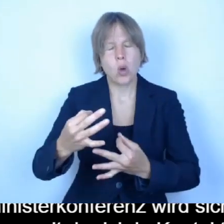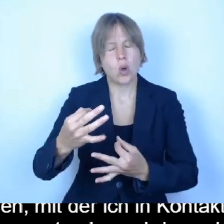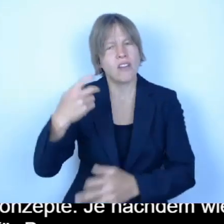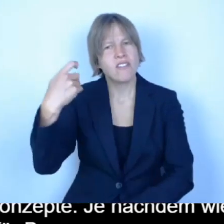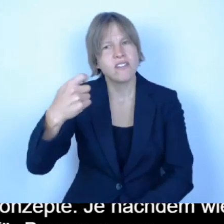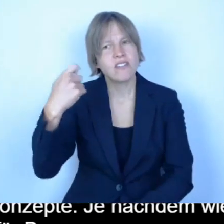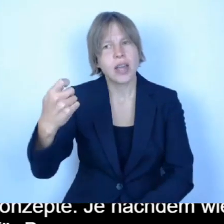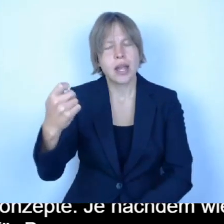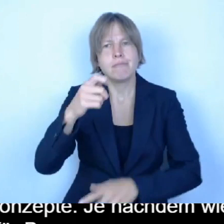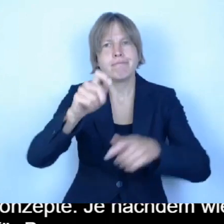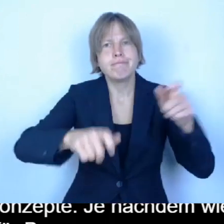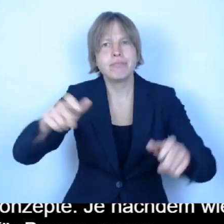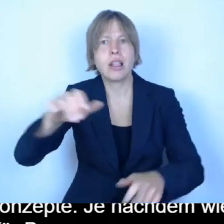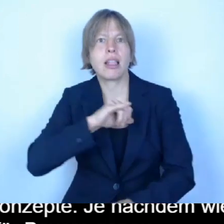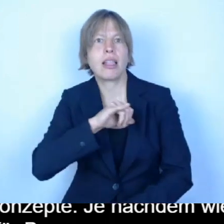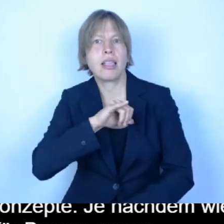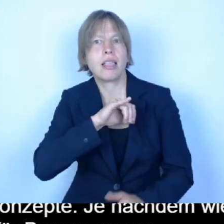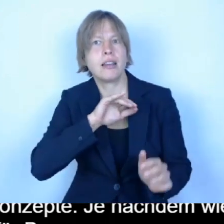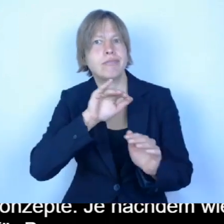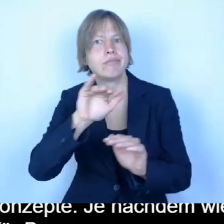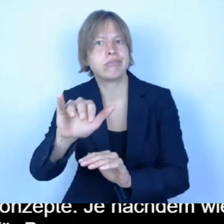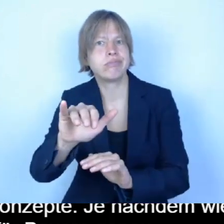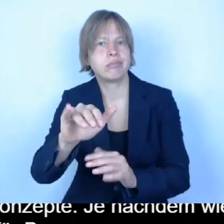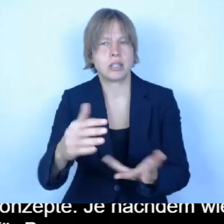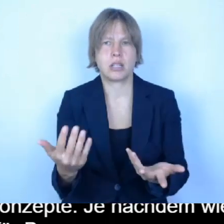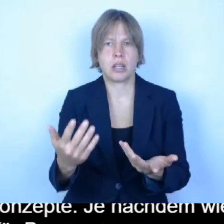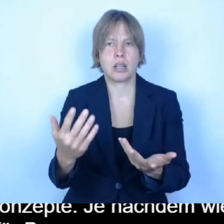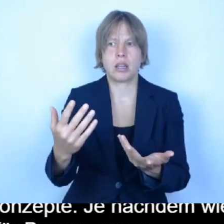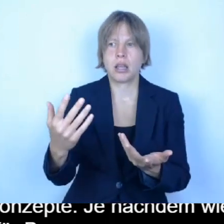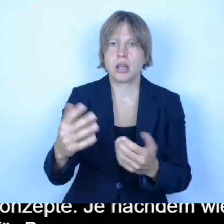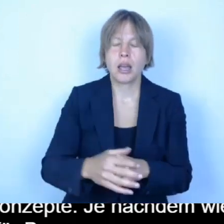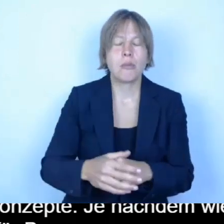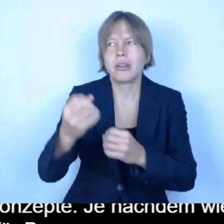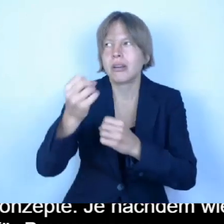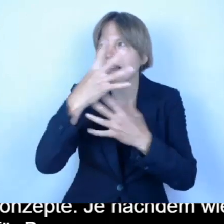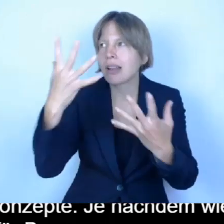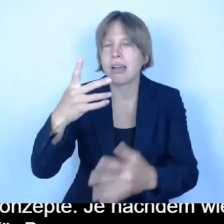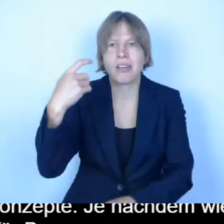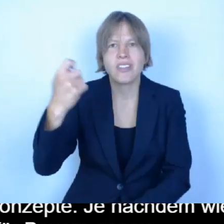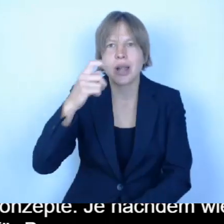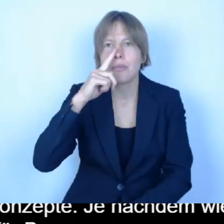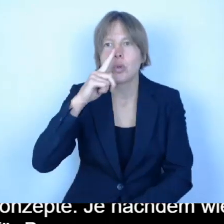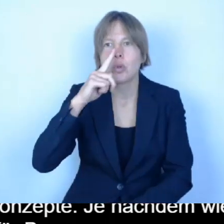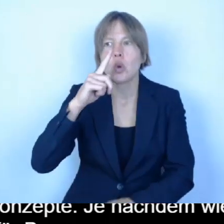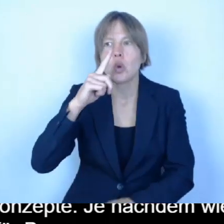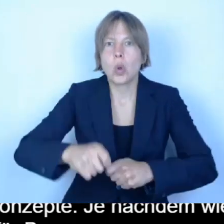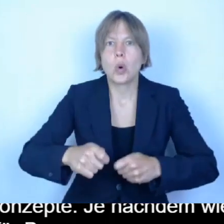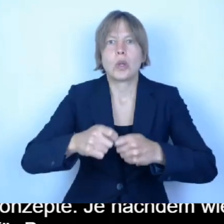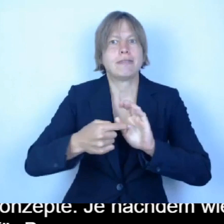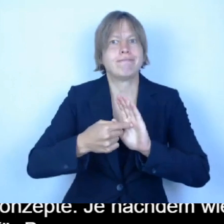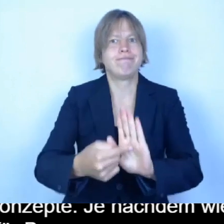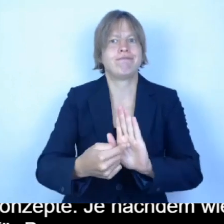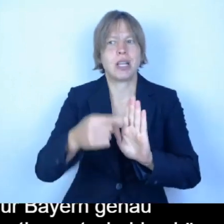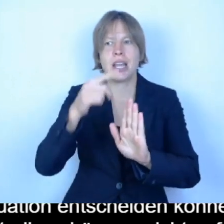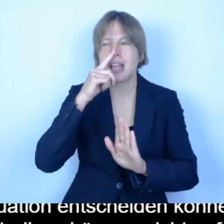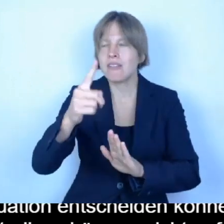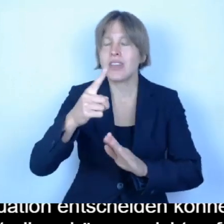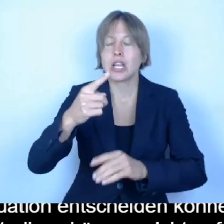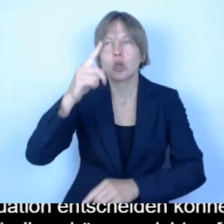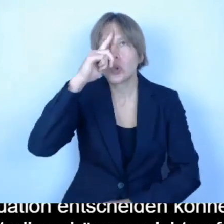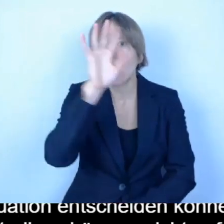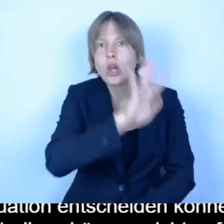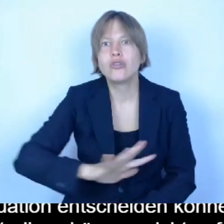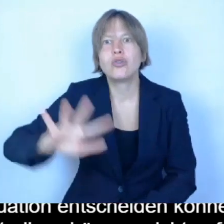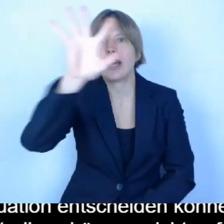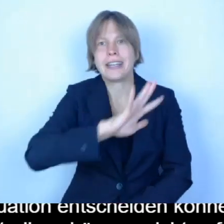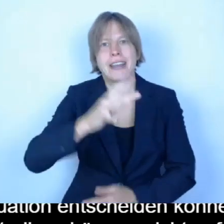werden können und eben nicht nur in einzelnen Bundesländern. Es fängt gerade an, dass es wieder zu so einem Flickenteppich wird und das wird den Kinos nicht